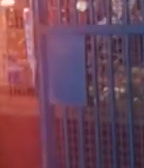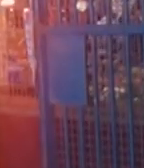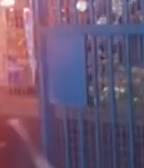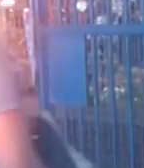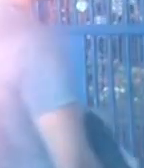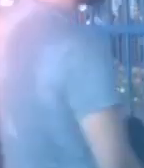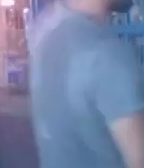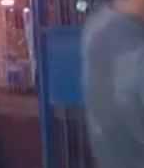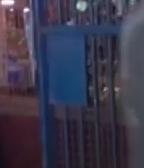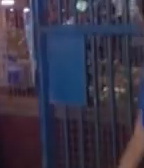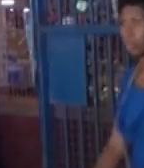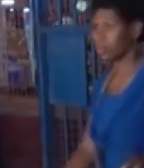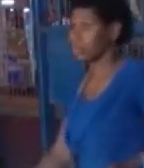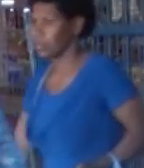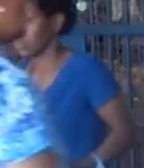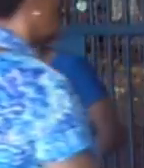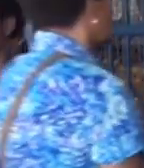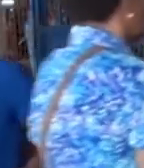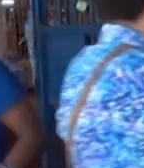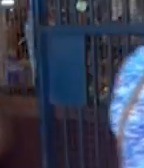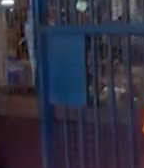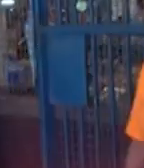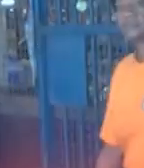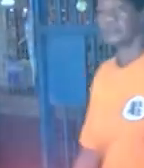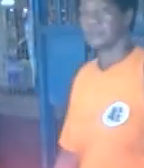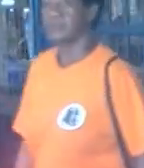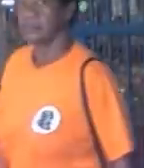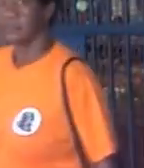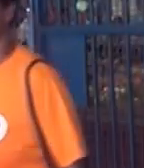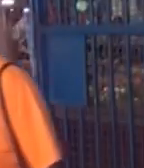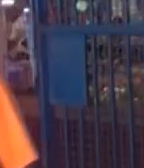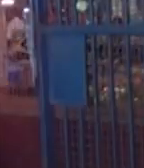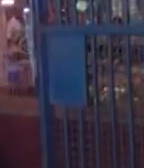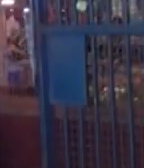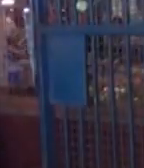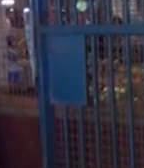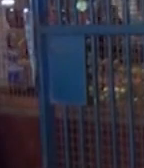कुमार स्वामी नायक है बोंगो लुगु लटोका रेडियो फीजी 2